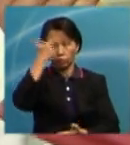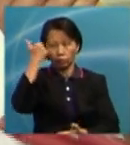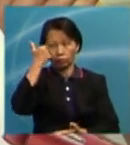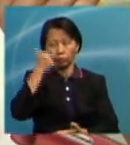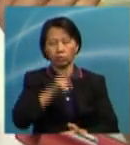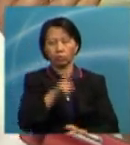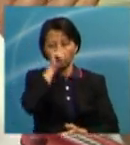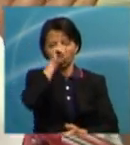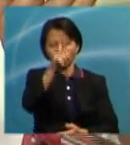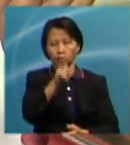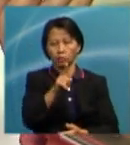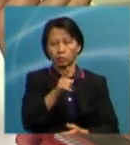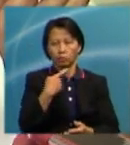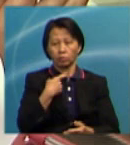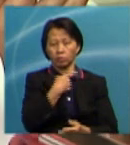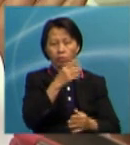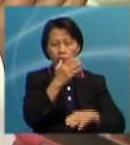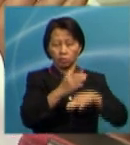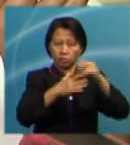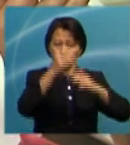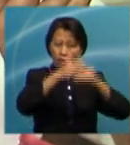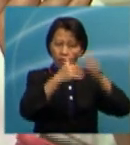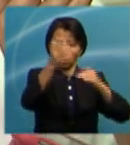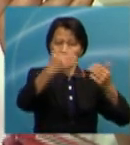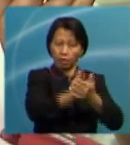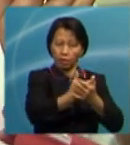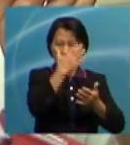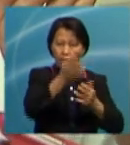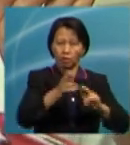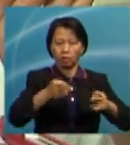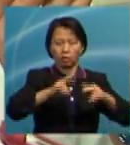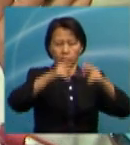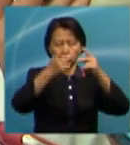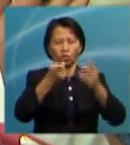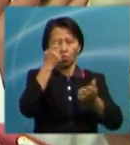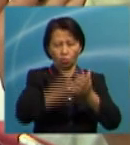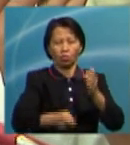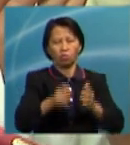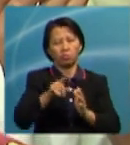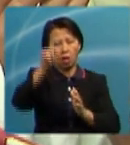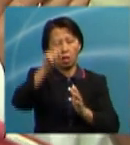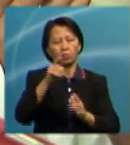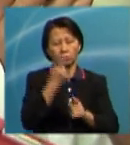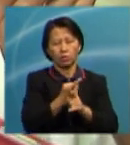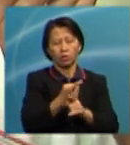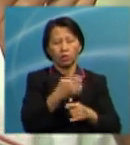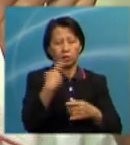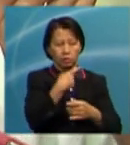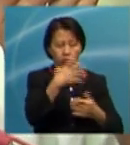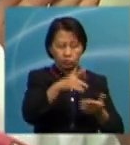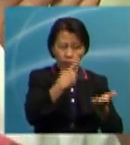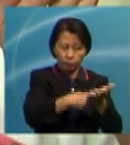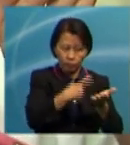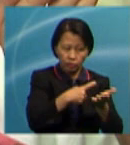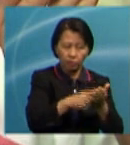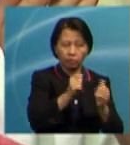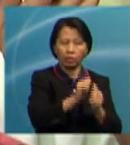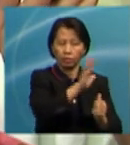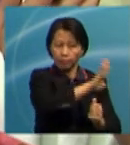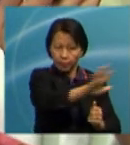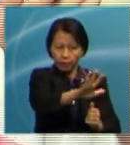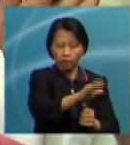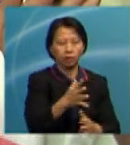sudah pasti dan sudah tentu bila kita bangunkan yang baru dia akan meningkatkan kos tetapi di sini kita telah berbincang dengan mereka di mana